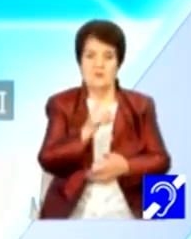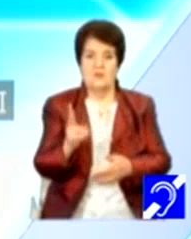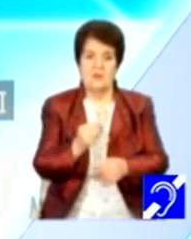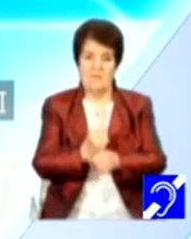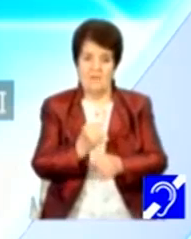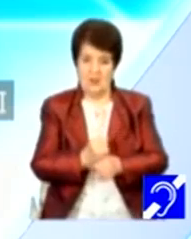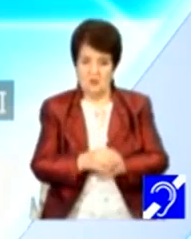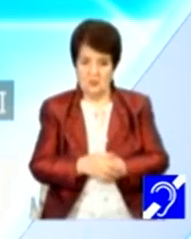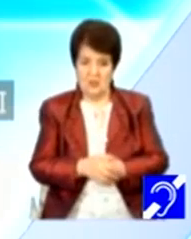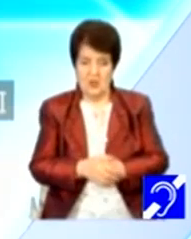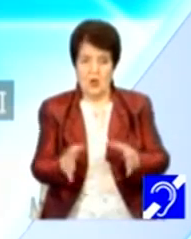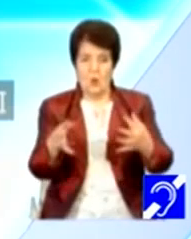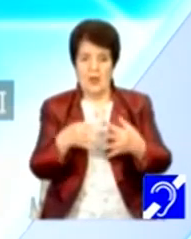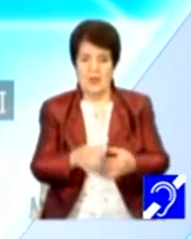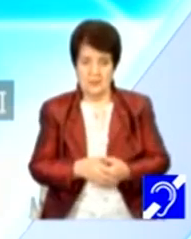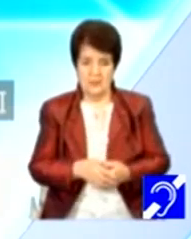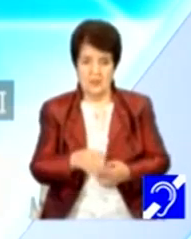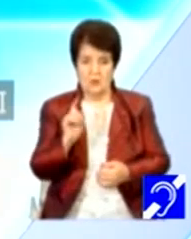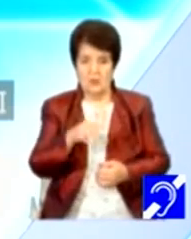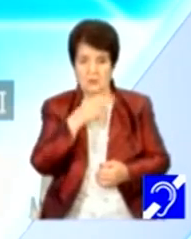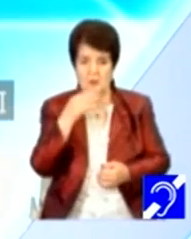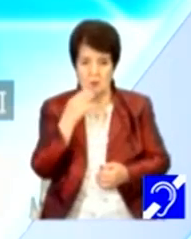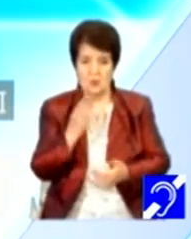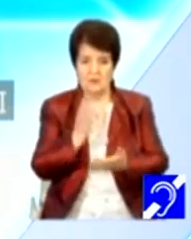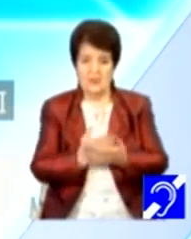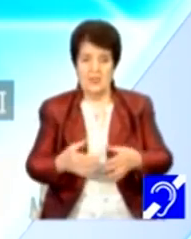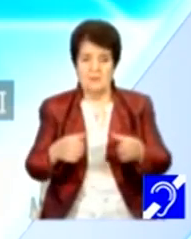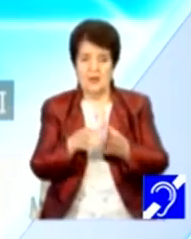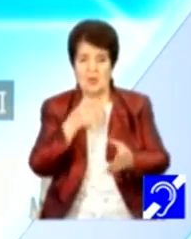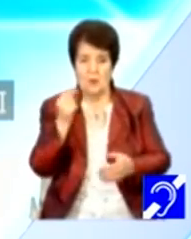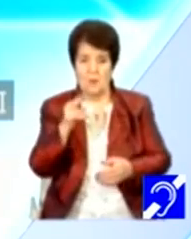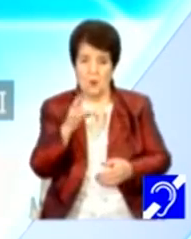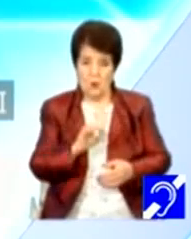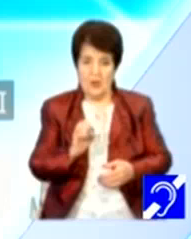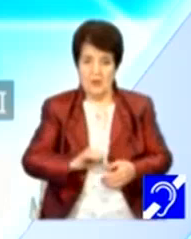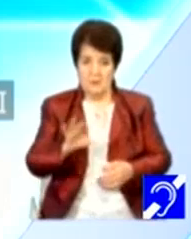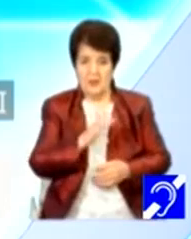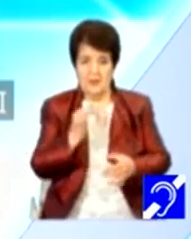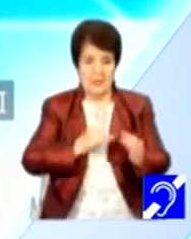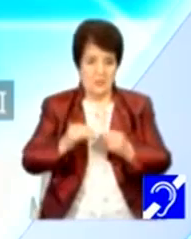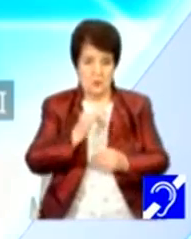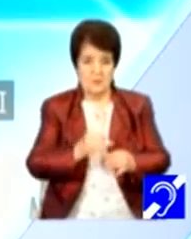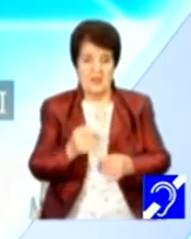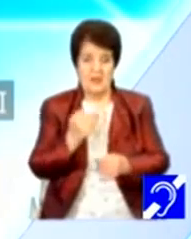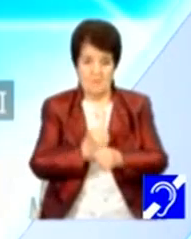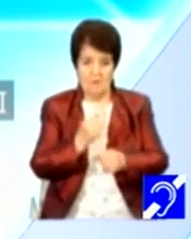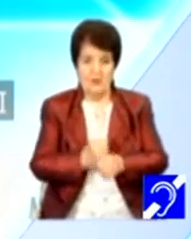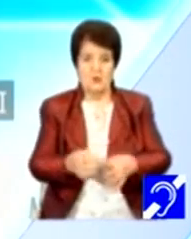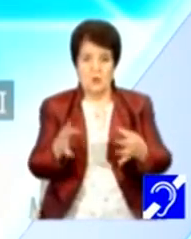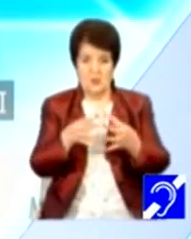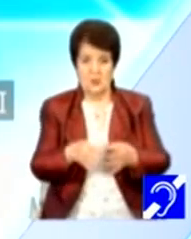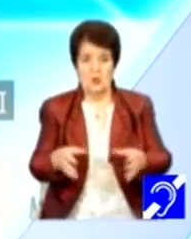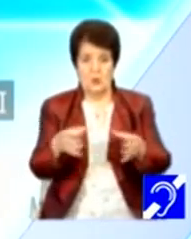va face coaliție. Cu atât mai mult că noi, fiind ca partid pro-european, asta e indiscutabil că vom face coaliție